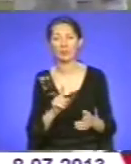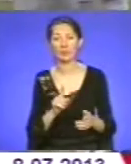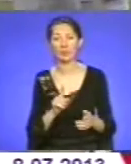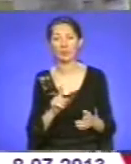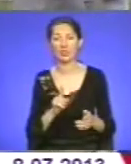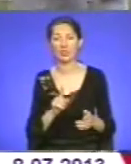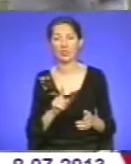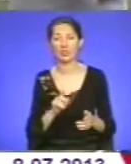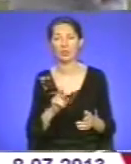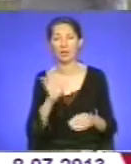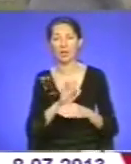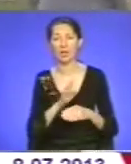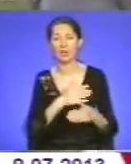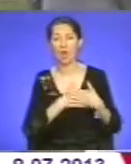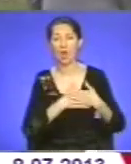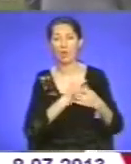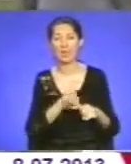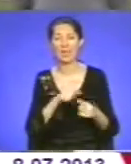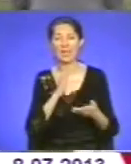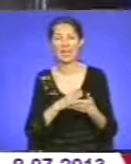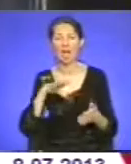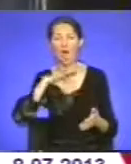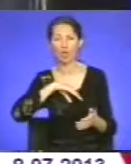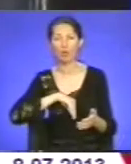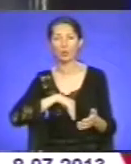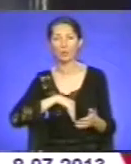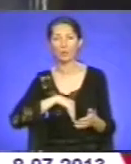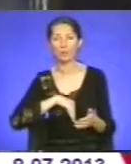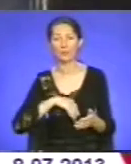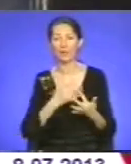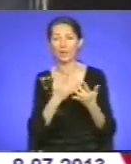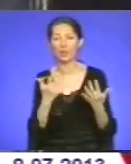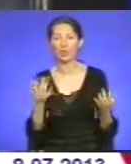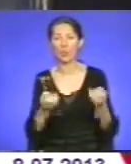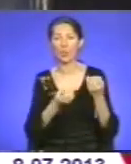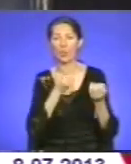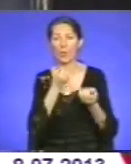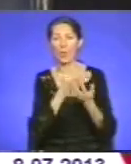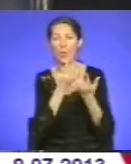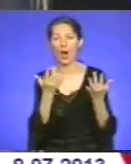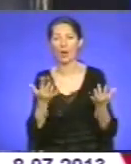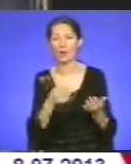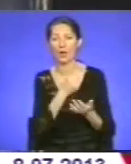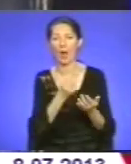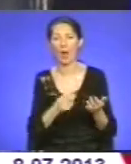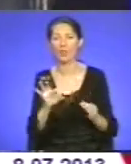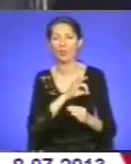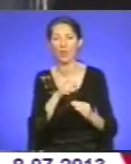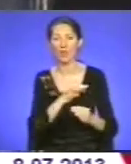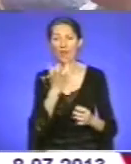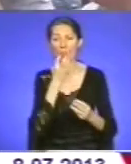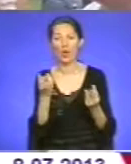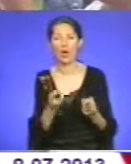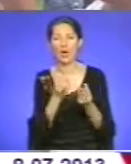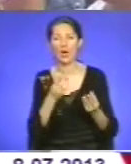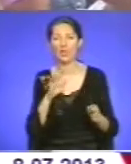чимось, як наказ. Любов – це є душа. Різнобарв'я вишиванок, тепло ватри, народні пісні, усмішки